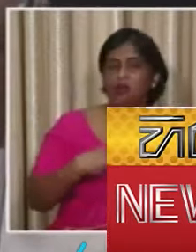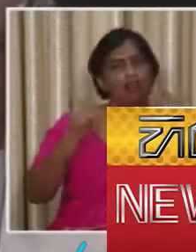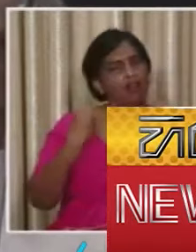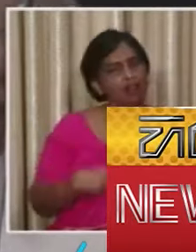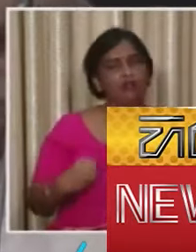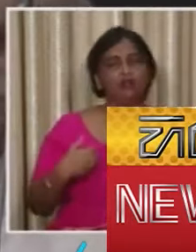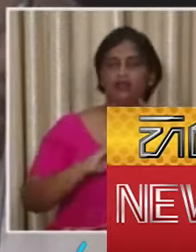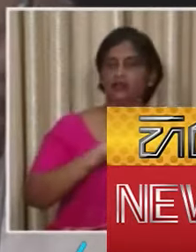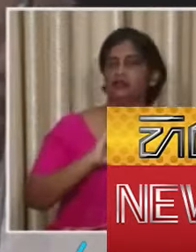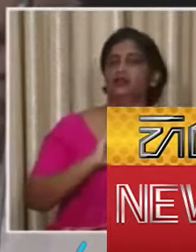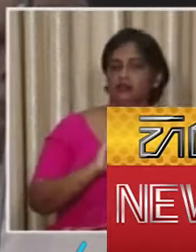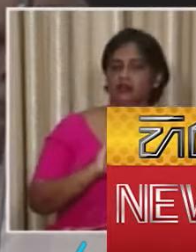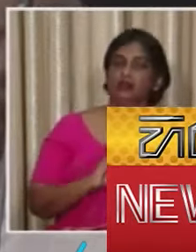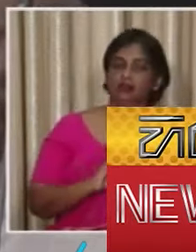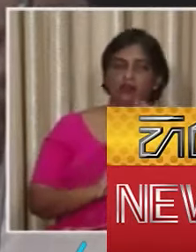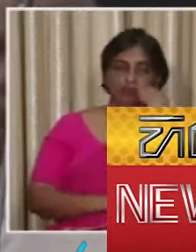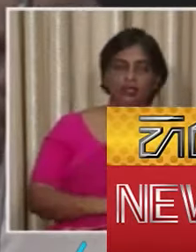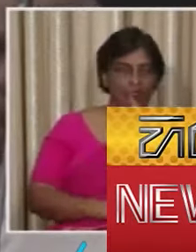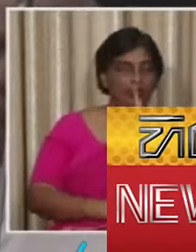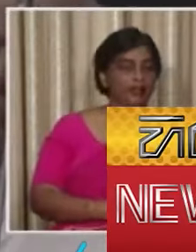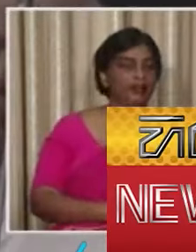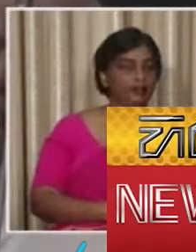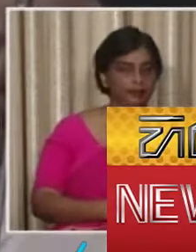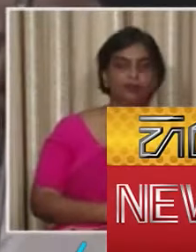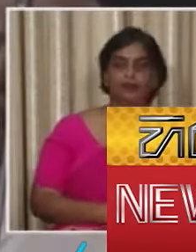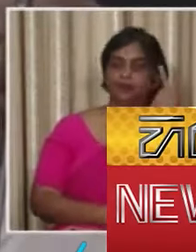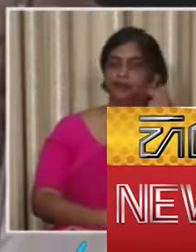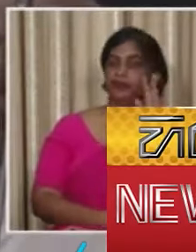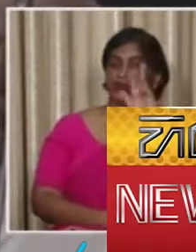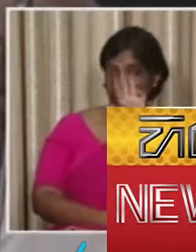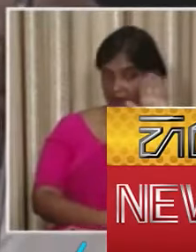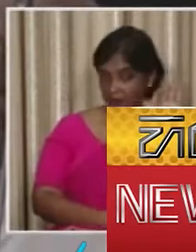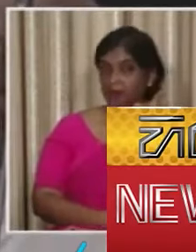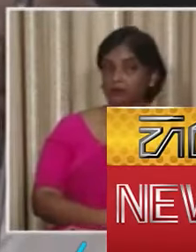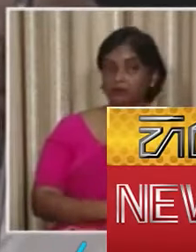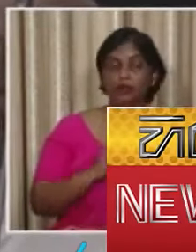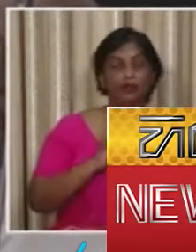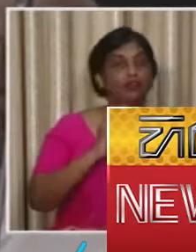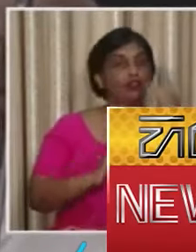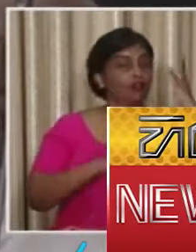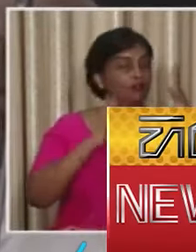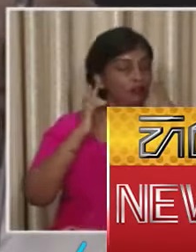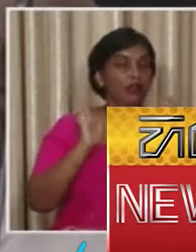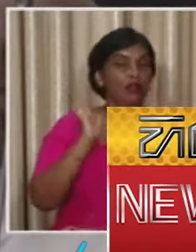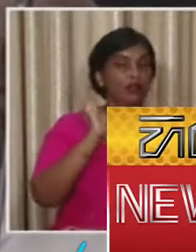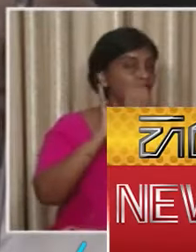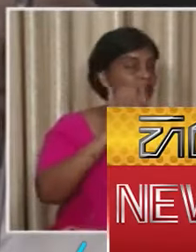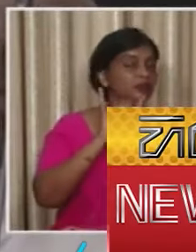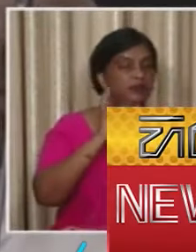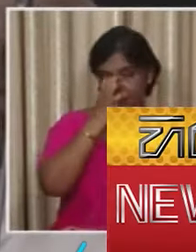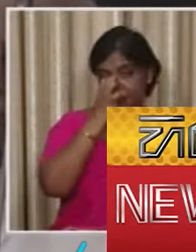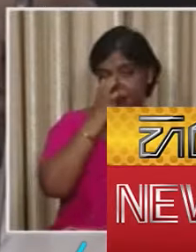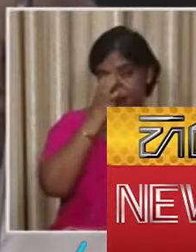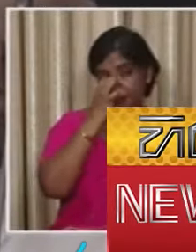බංකලොත් රටක් කියලා මම ඒ ගැනත් යමක් කියන්න කැමතියි. 2019 අපි හිටියේ ජාත්‍යන්තර ණය ශ්‍රේණිගත